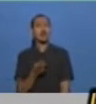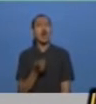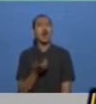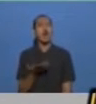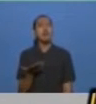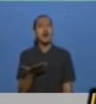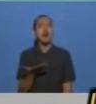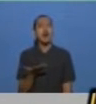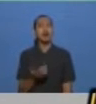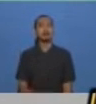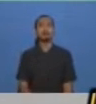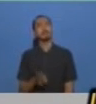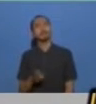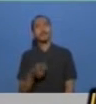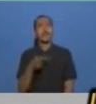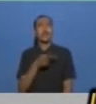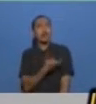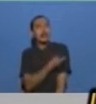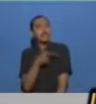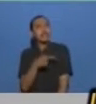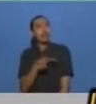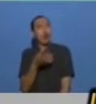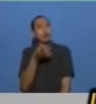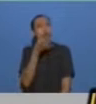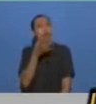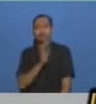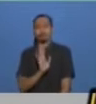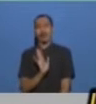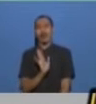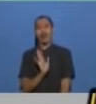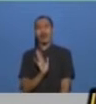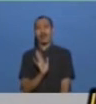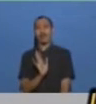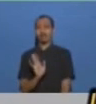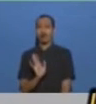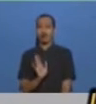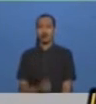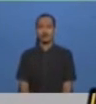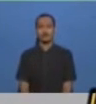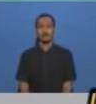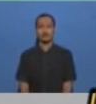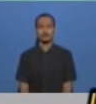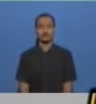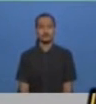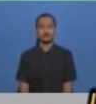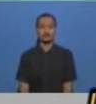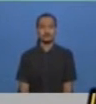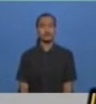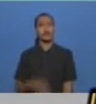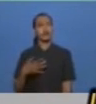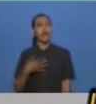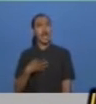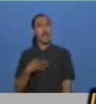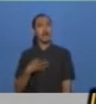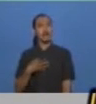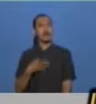kalau kita bilang obat juga enggak ya. Bukan, jadi satu cairan yang dimana, jadi saya berupaya untuk menyampaikannya